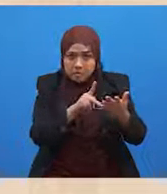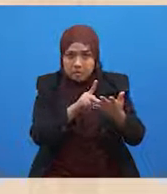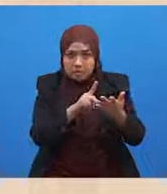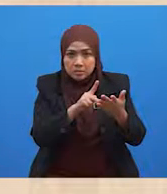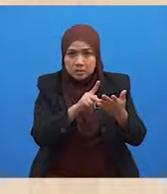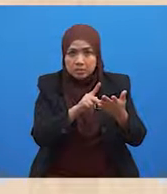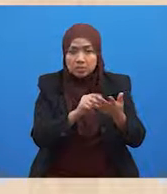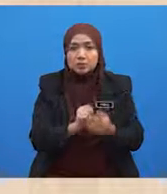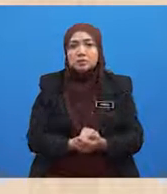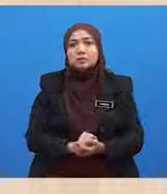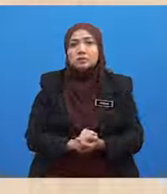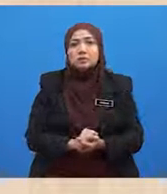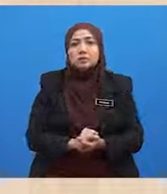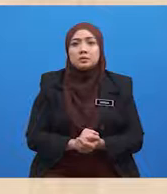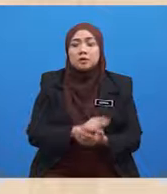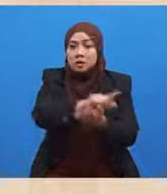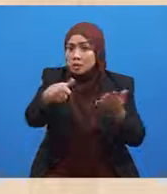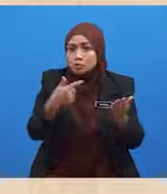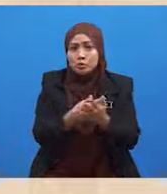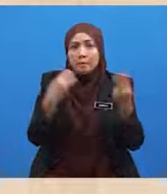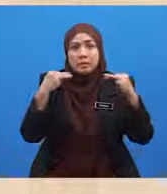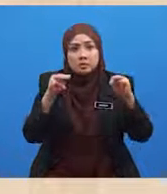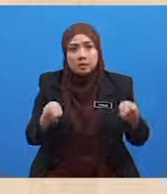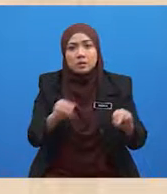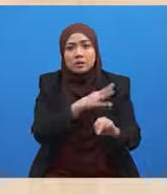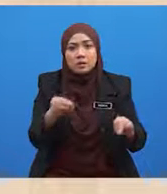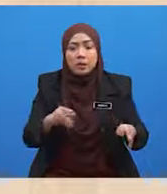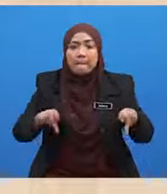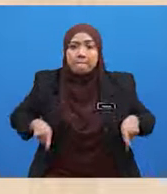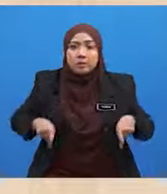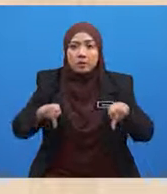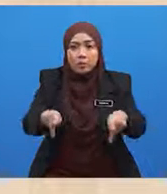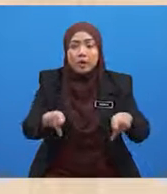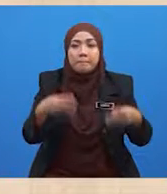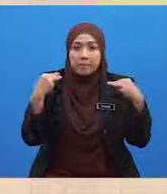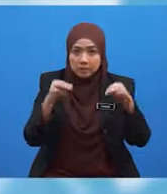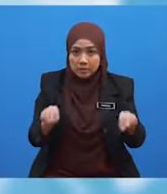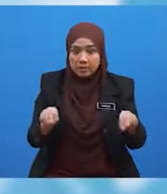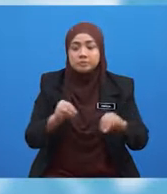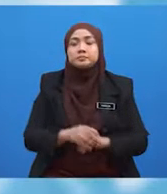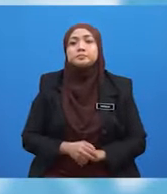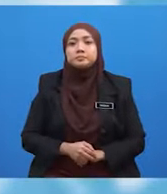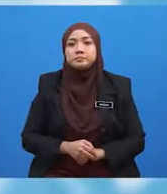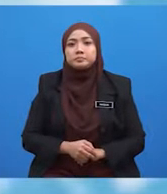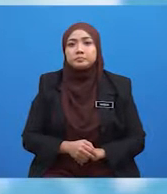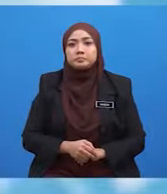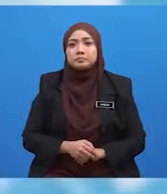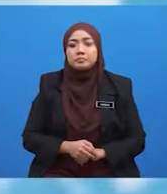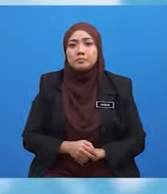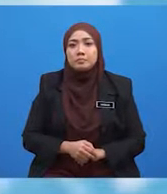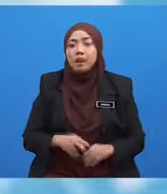mengenal pasti keseluruhan pasaran serta peluang pasaran pelajar-pelajar sekian